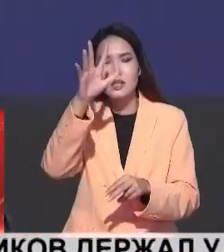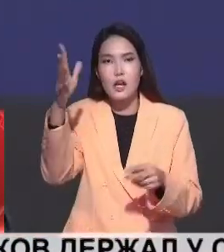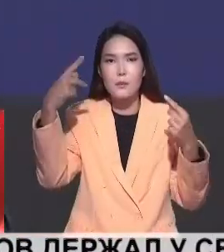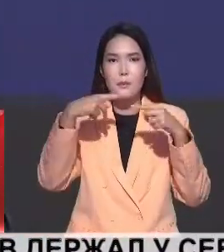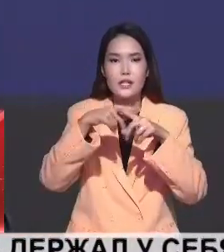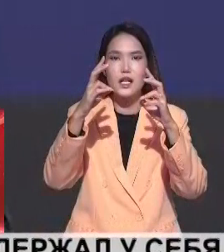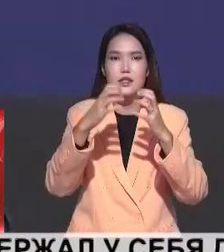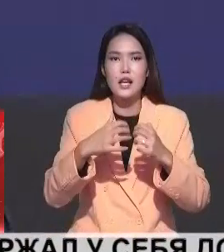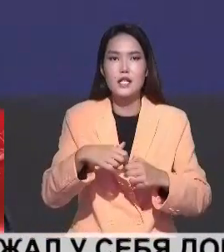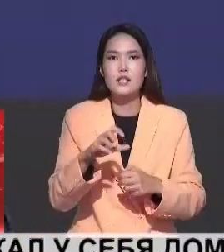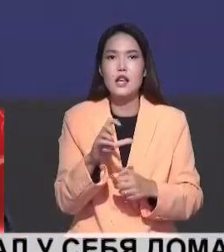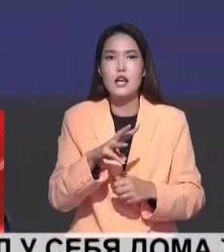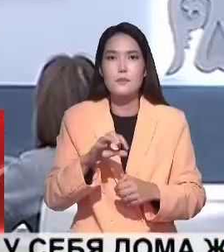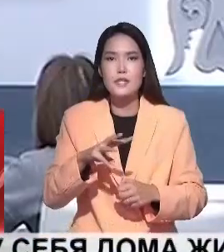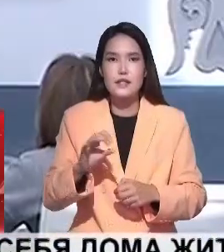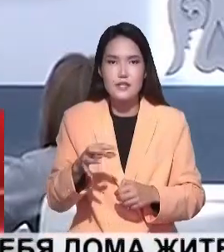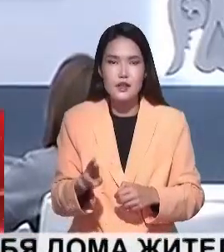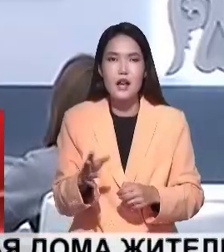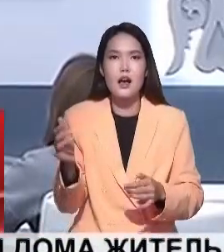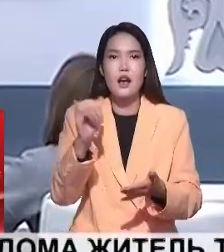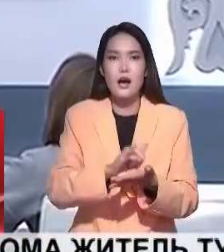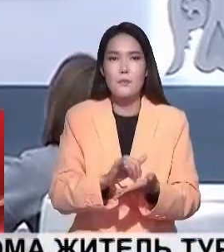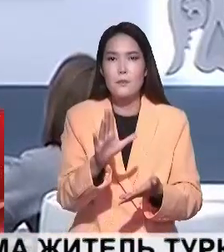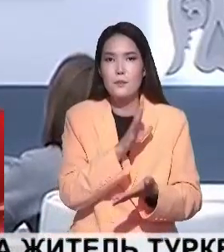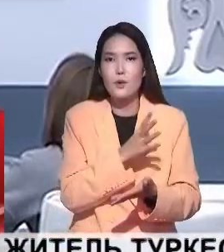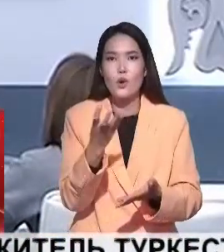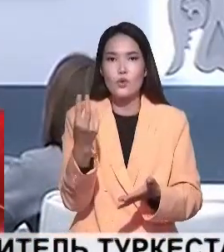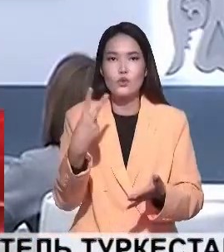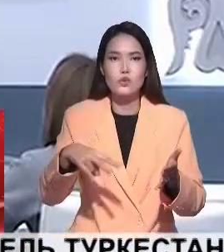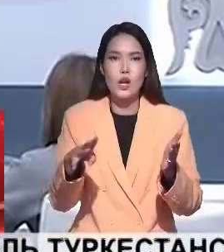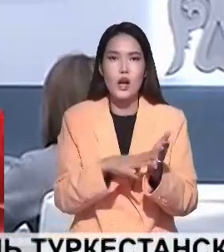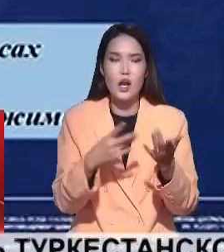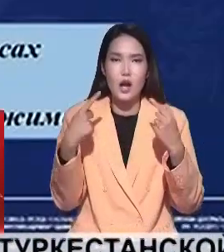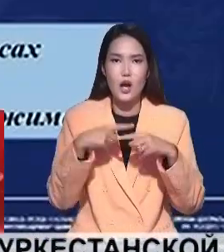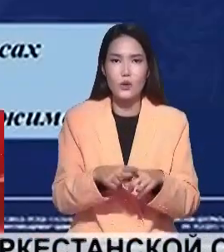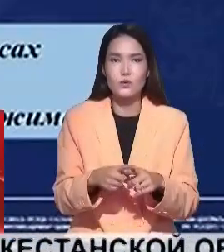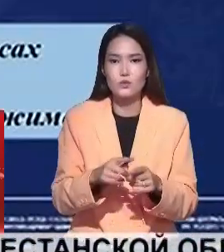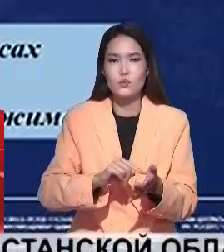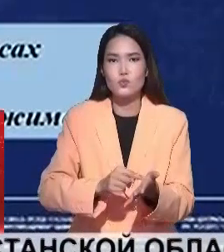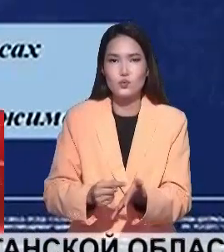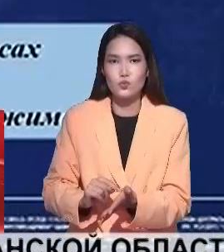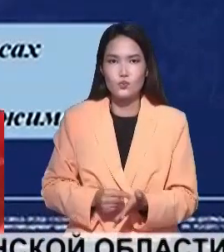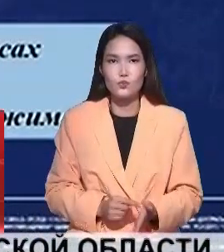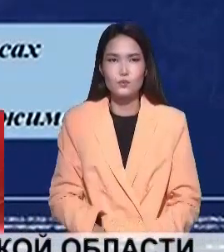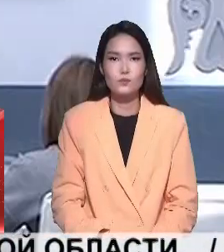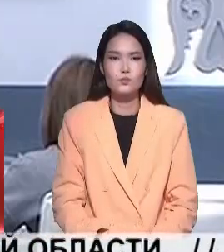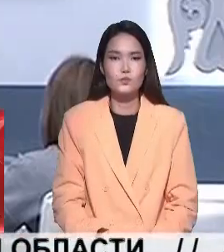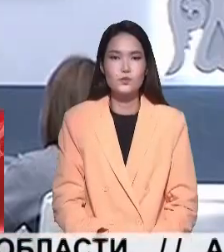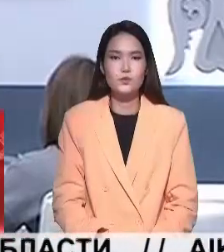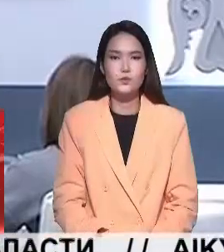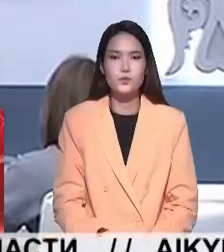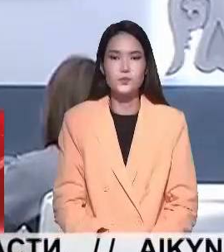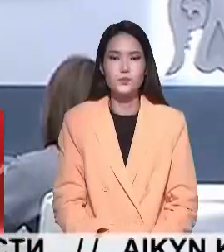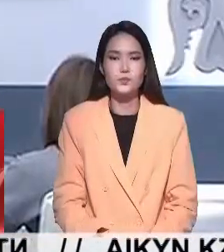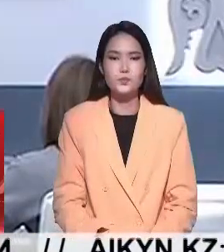системе мониторинга эмиссий. В планах подключения к системе еще 29 инфраструктурных объектов. Мы